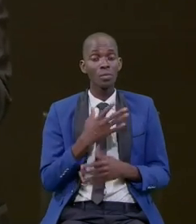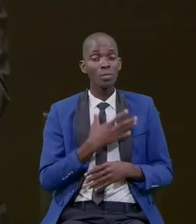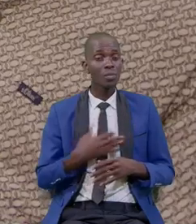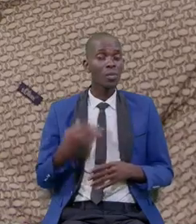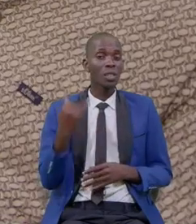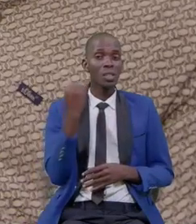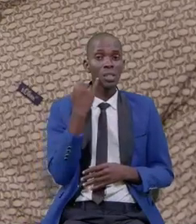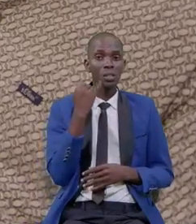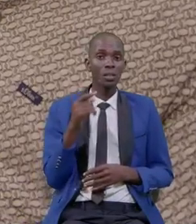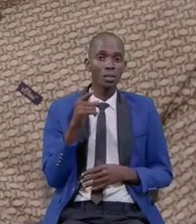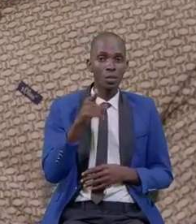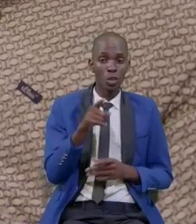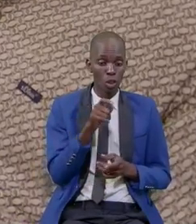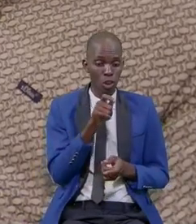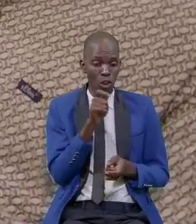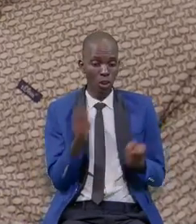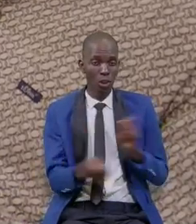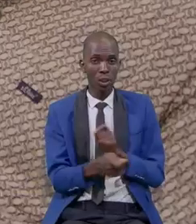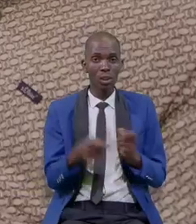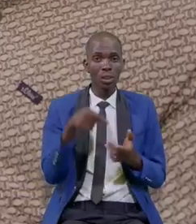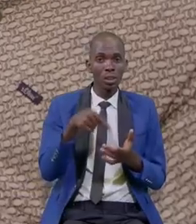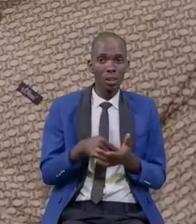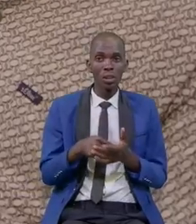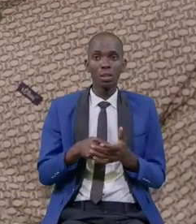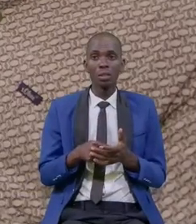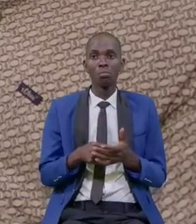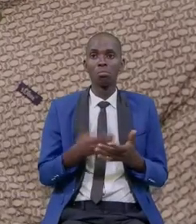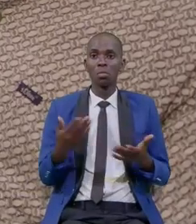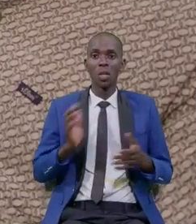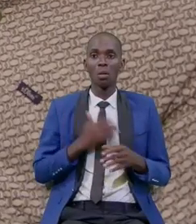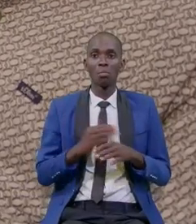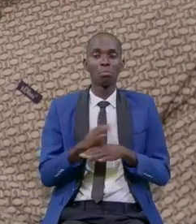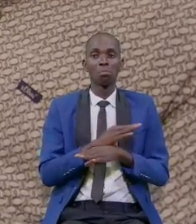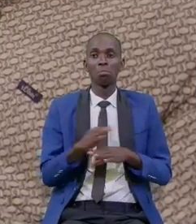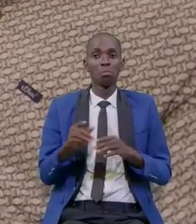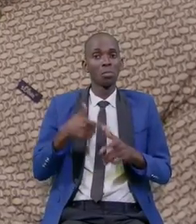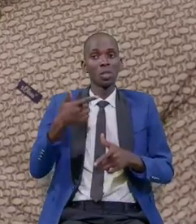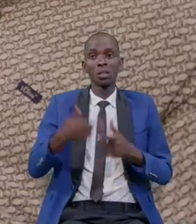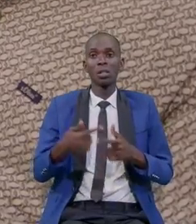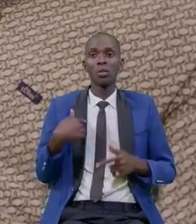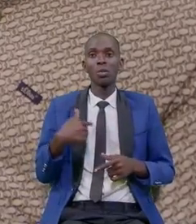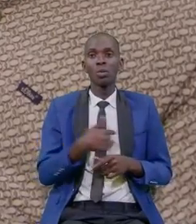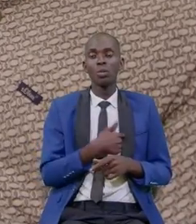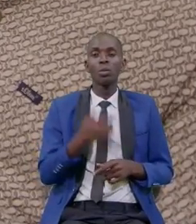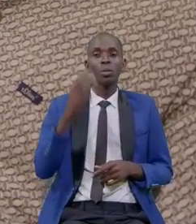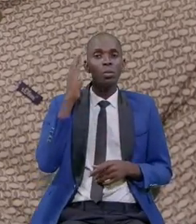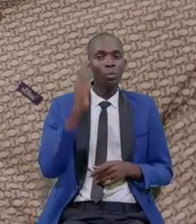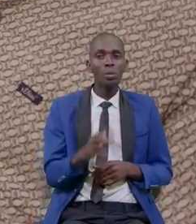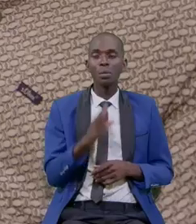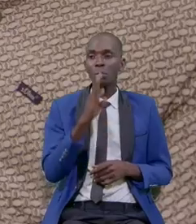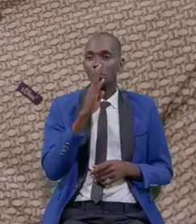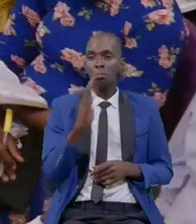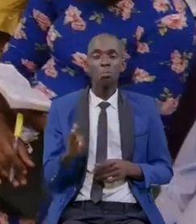Et si tu divulgues ce qui nous concerne, nous serons quittes